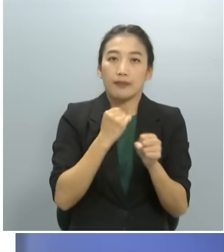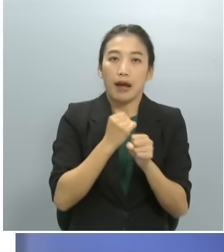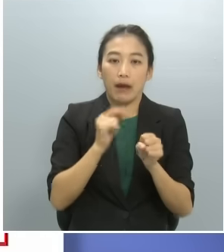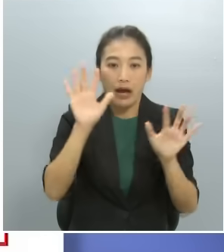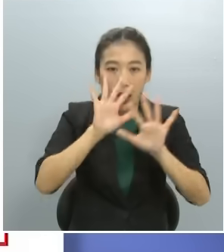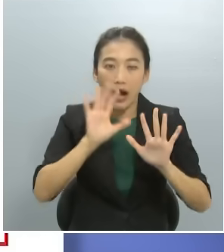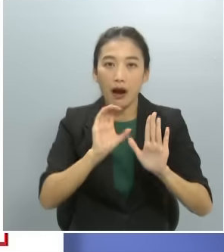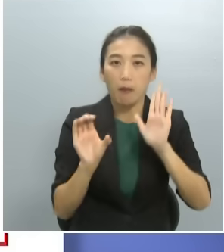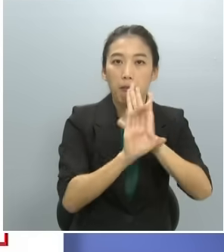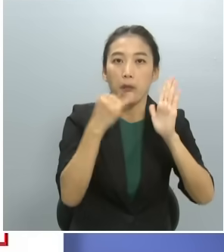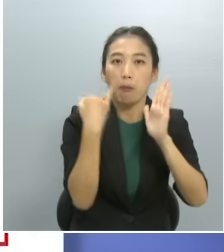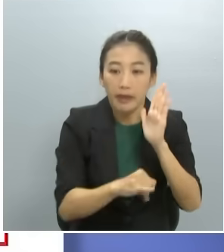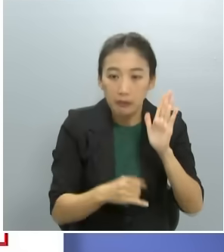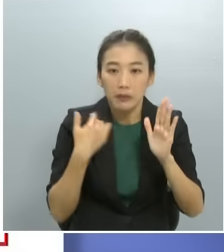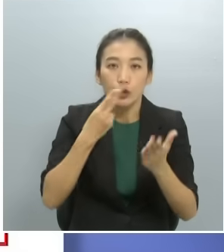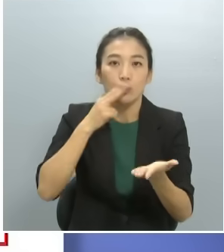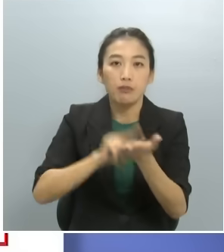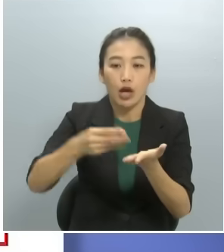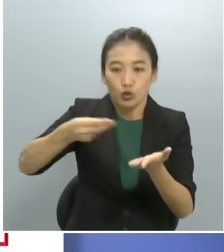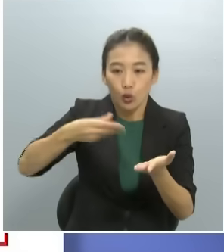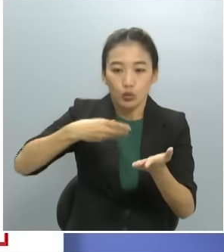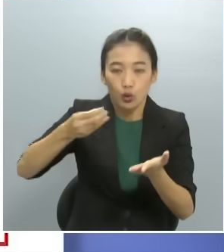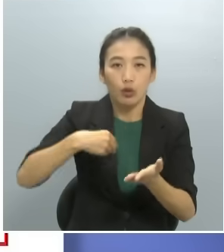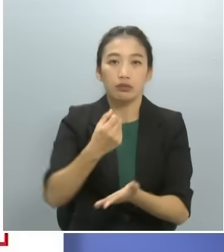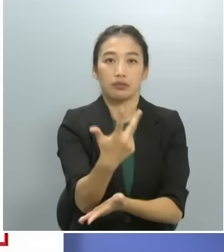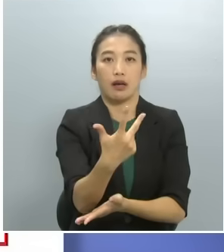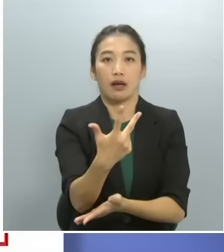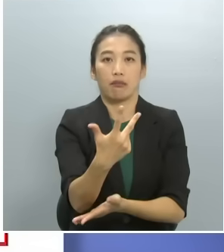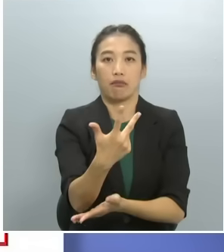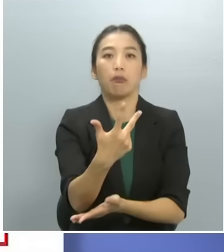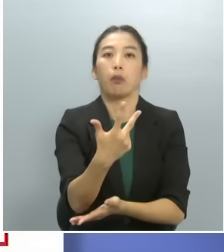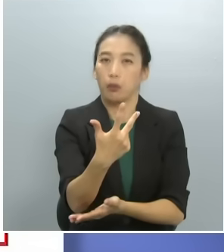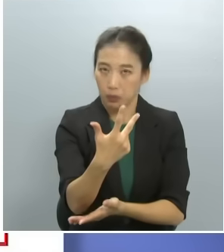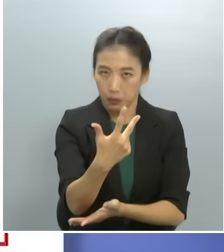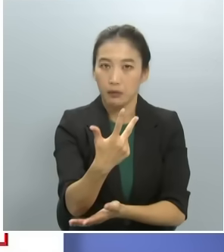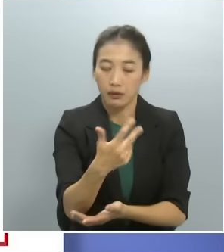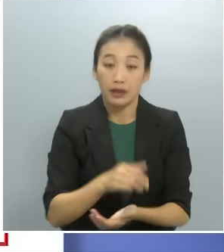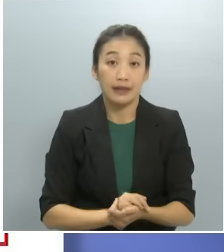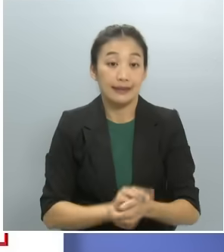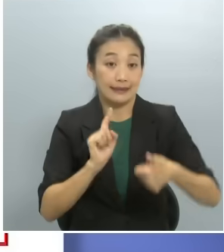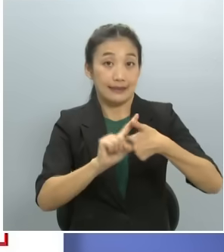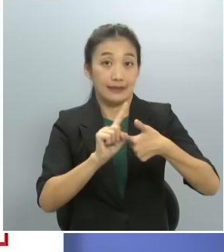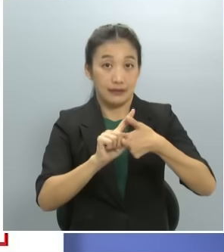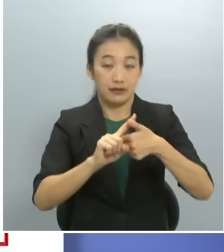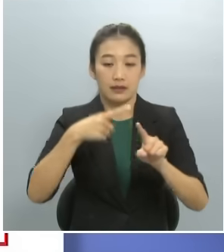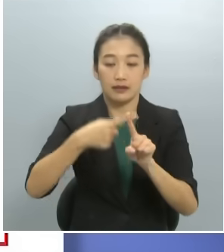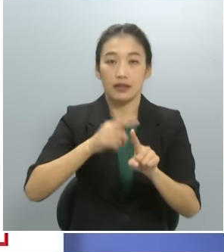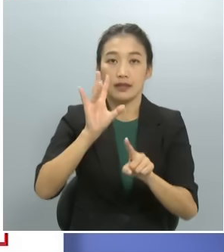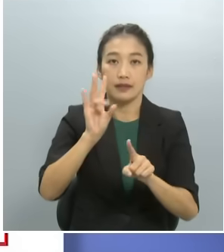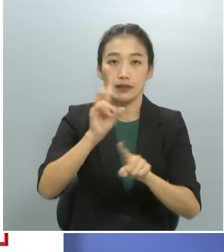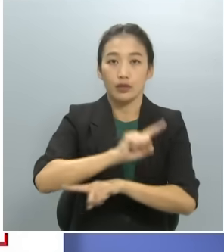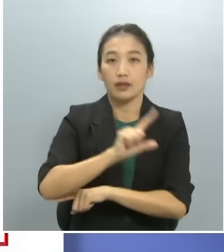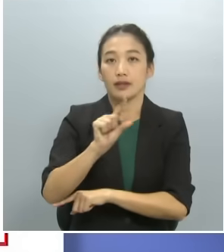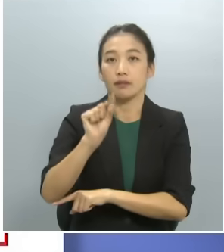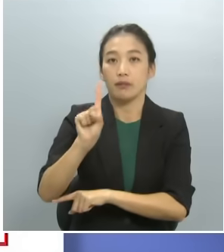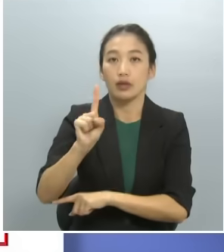มา 3ฉบับเลยค่ะส่งแบบไปรษณีย์ใช่มั้ยลงทะเบียนค่ะฉบับแรกมาเมื่อ 21กรกฎาคมตอนแรกนี่ตก